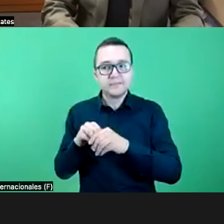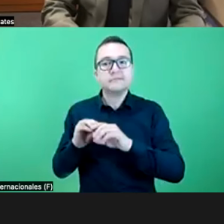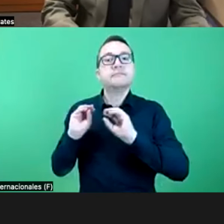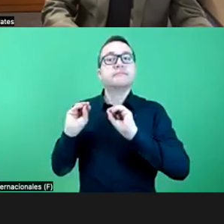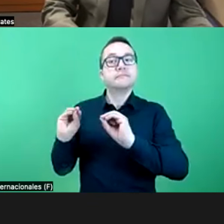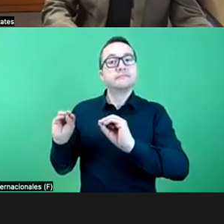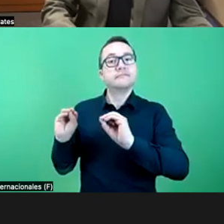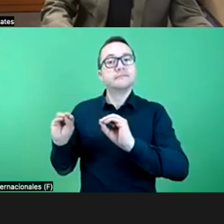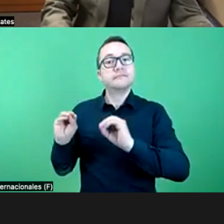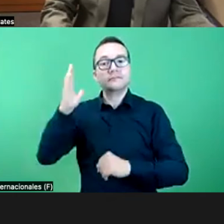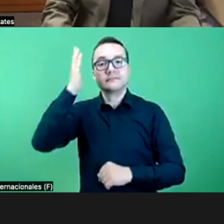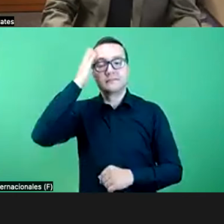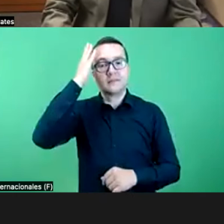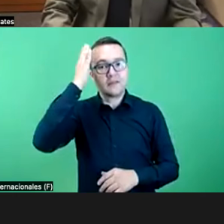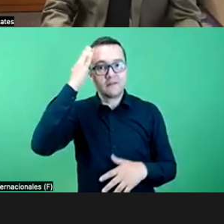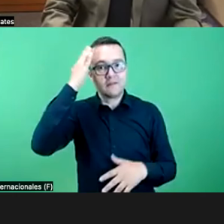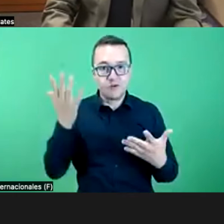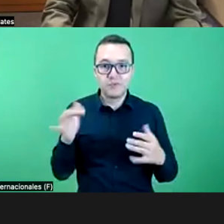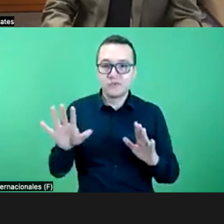faut qu'il y ait une véritable formation